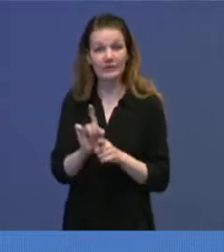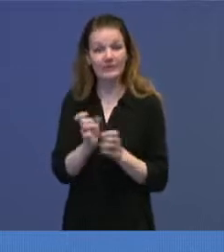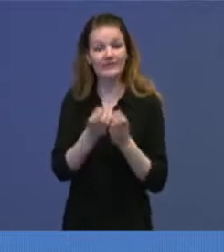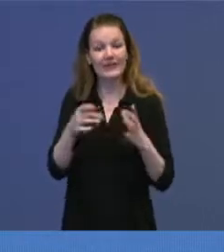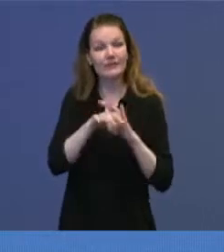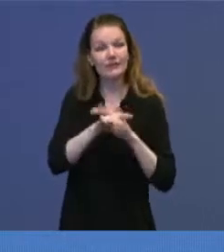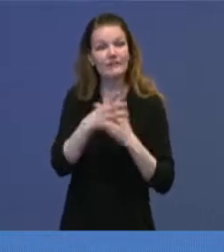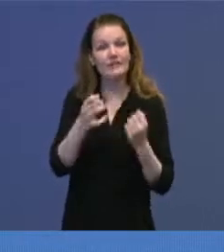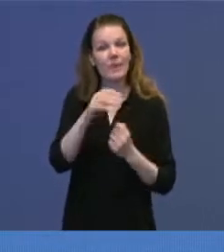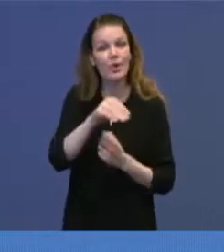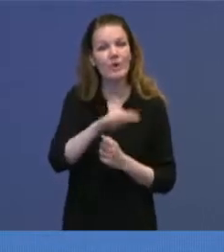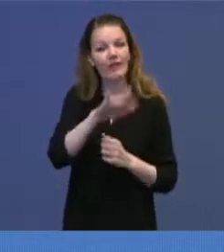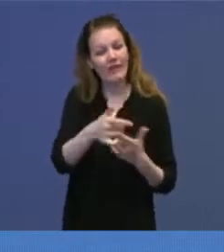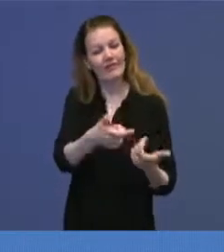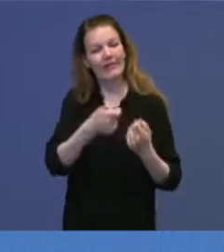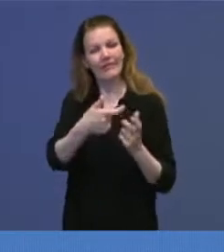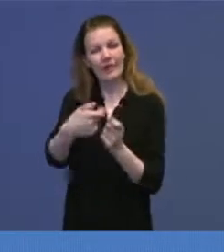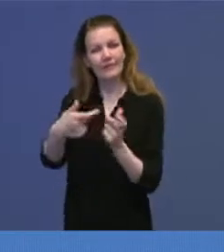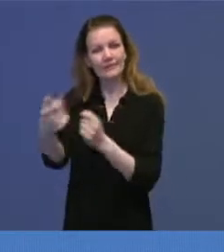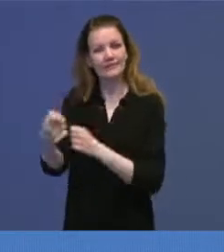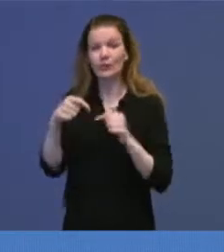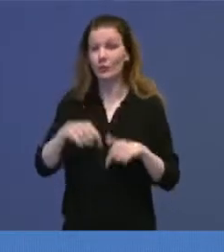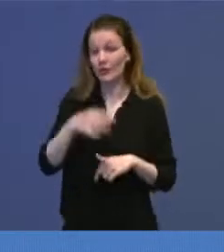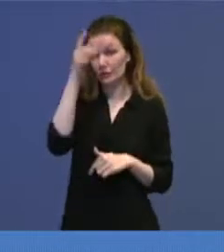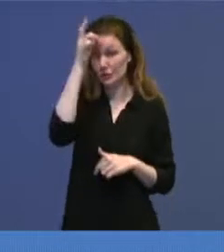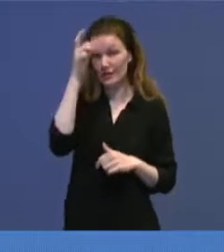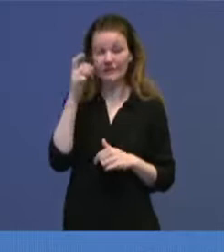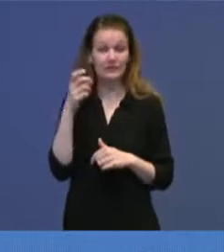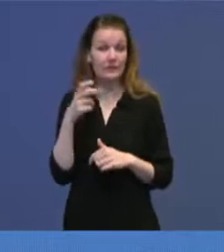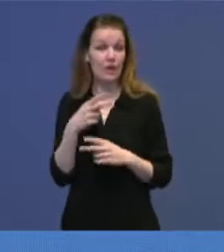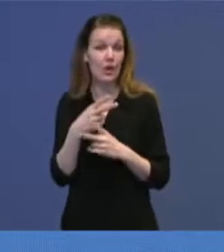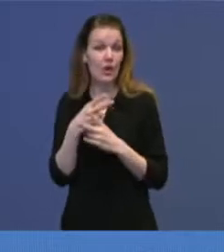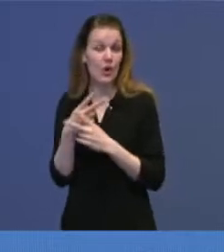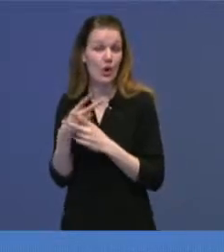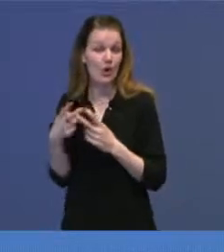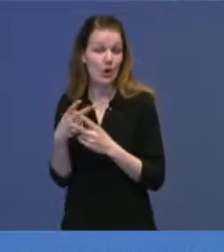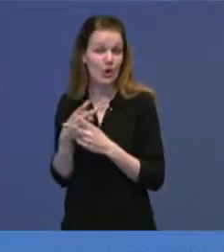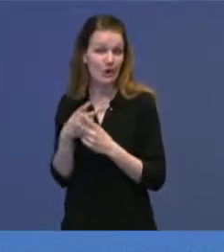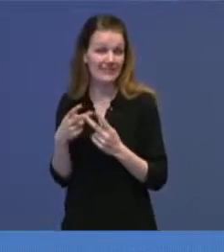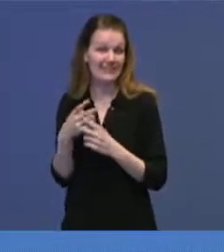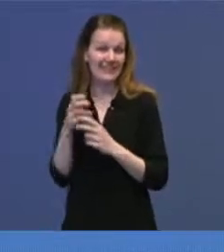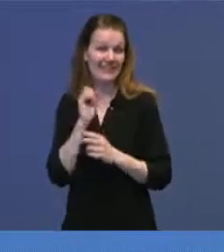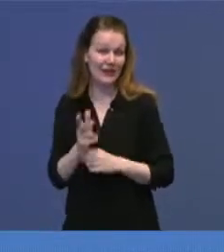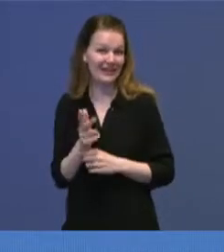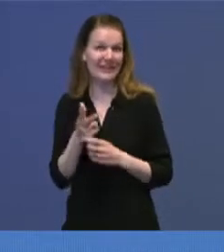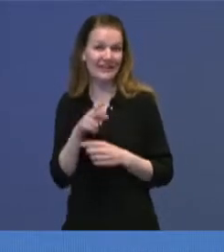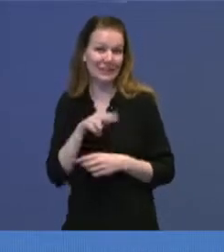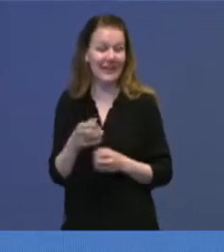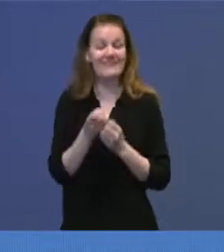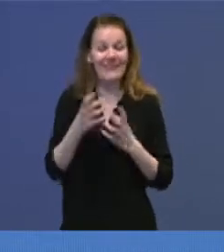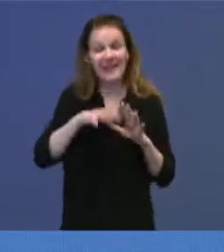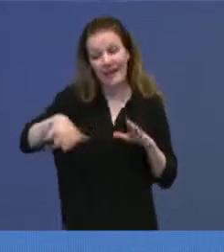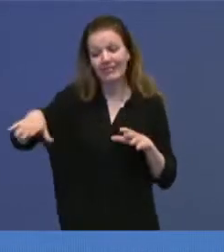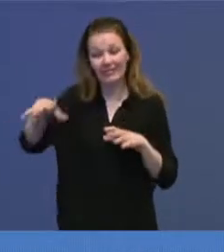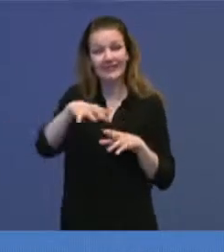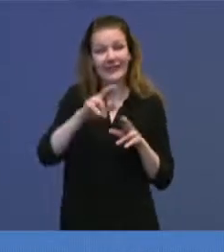Nå er det jo både Norge, Tyskland, Frankrike, Østerrike har sagt at man stiller opp og tar imot. Og vi kan også nå gjøre